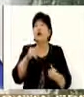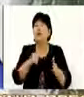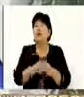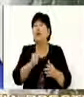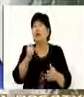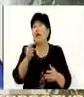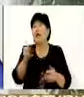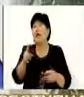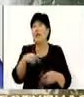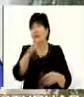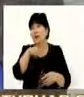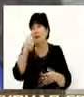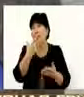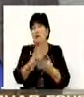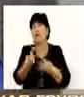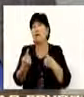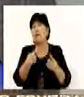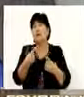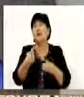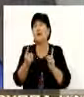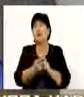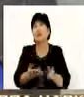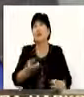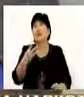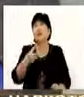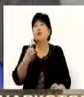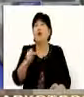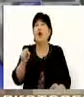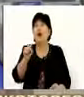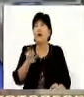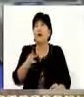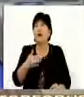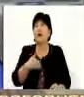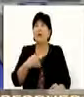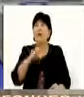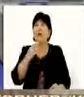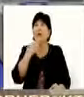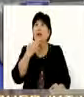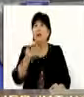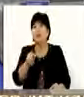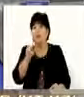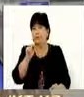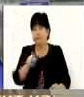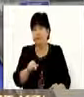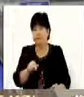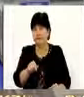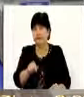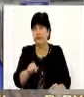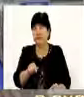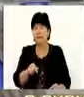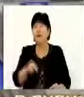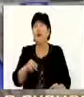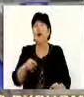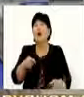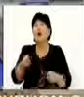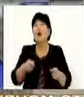12 я лично провожу прием граждан тридцать первого августа этого года я обратилась сюда начальника